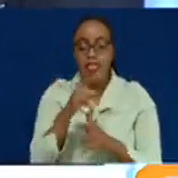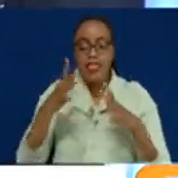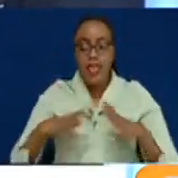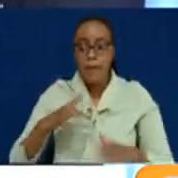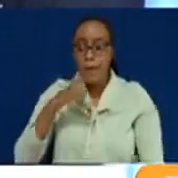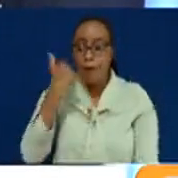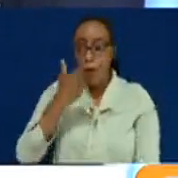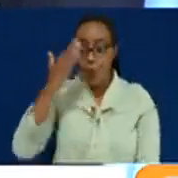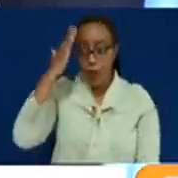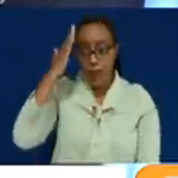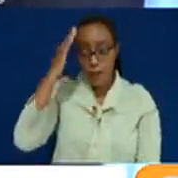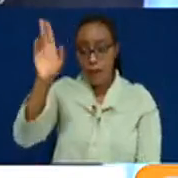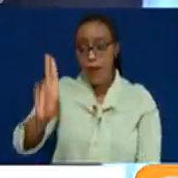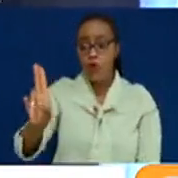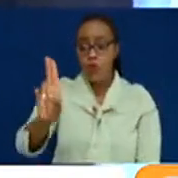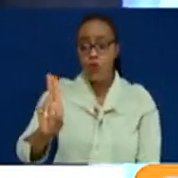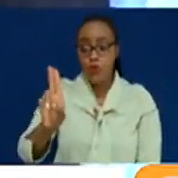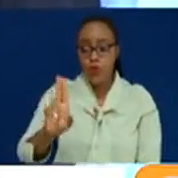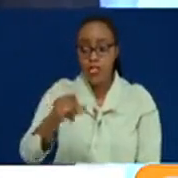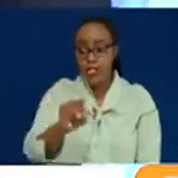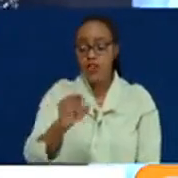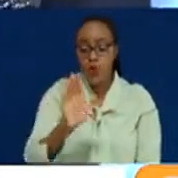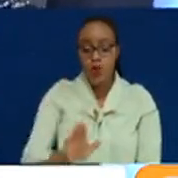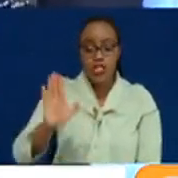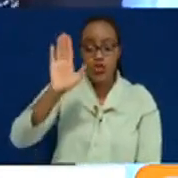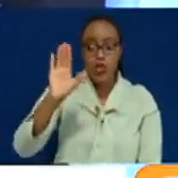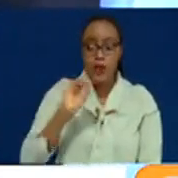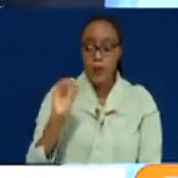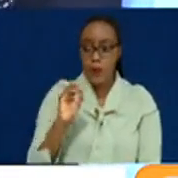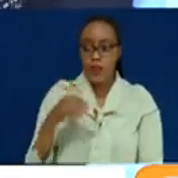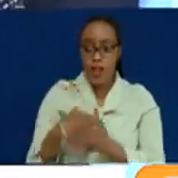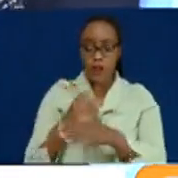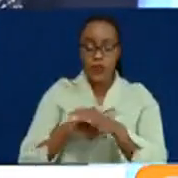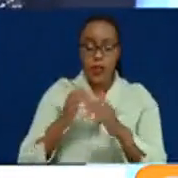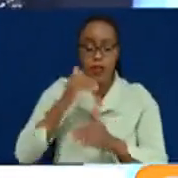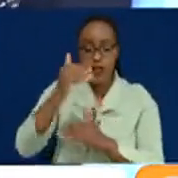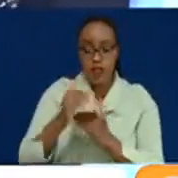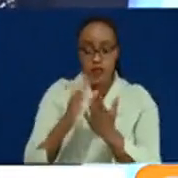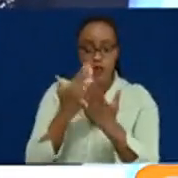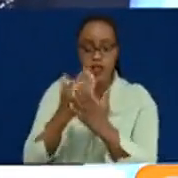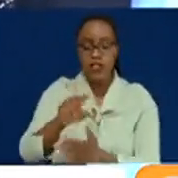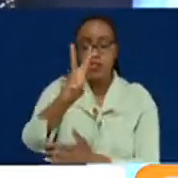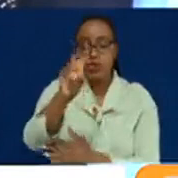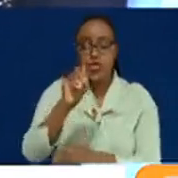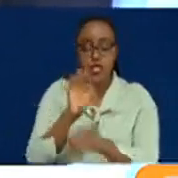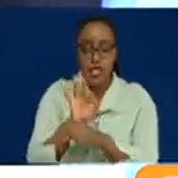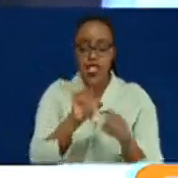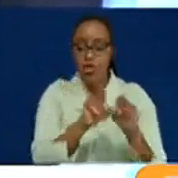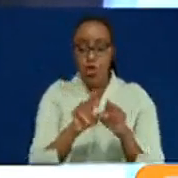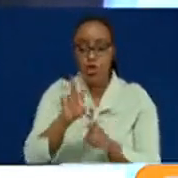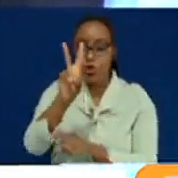remember, Uhuru Kenyatta was not sworn in until after the petition in 2013 and even